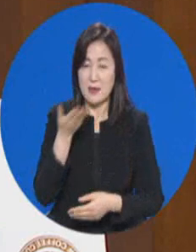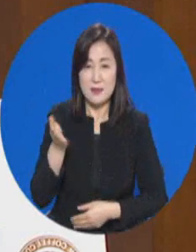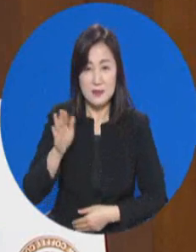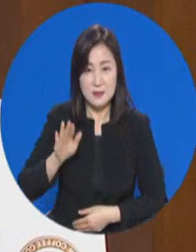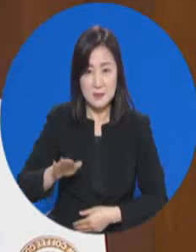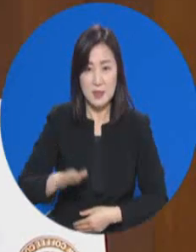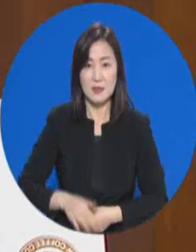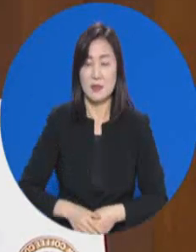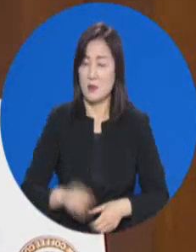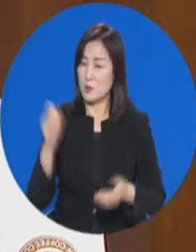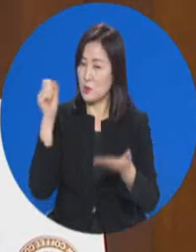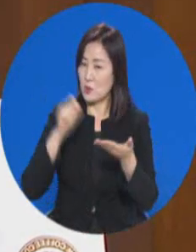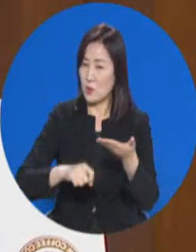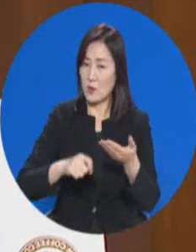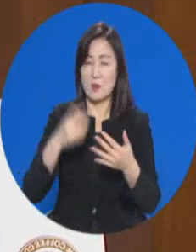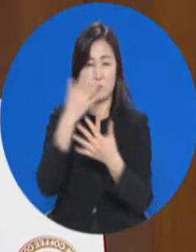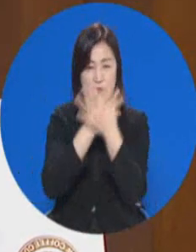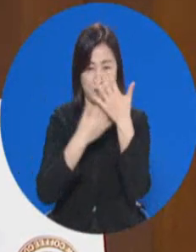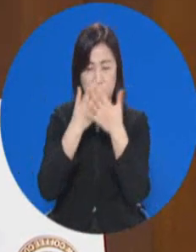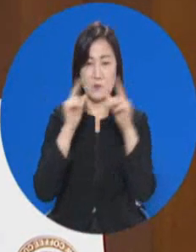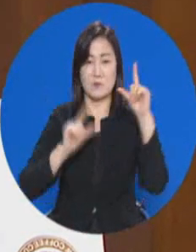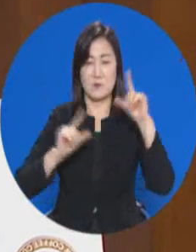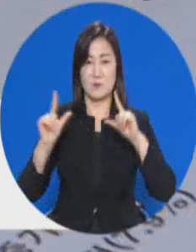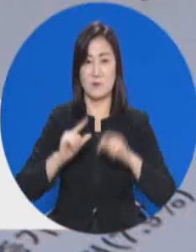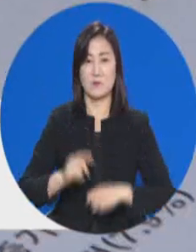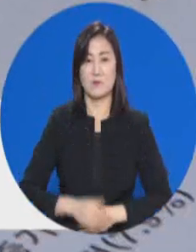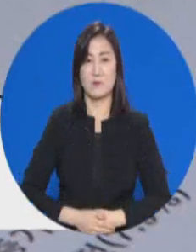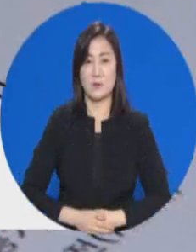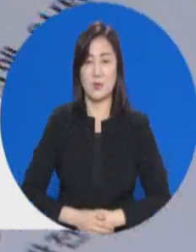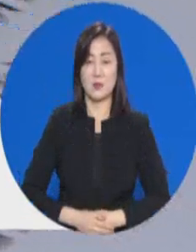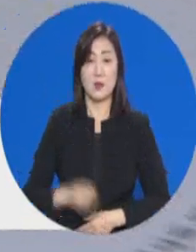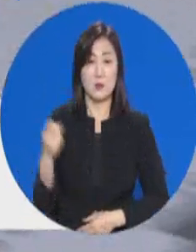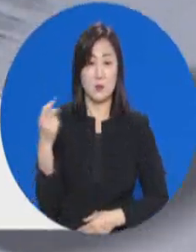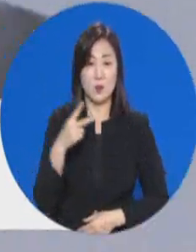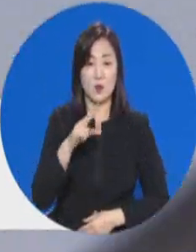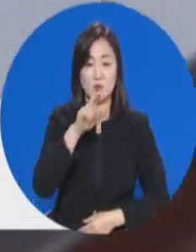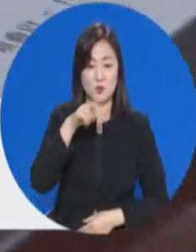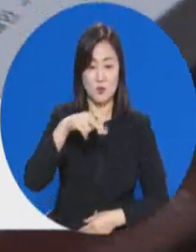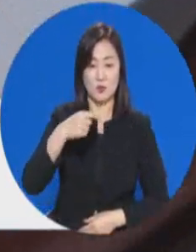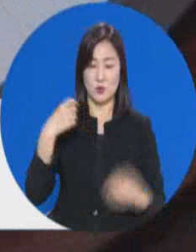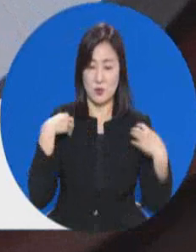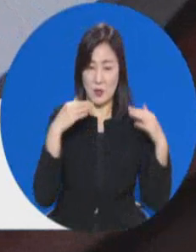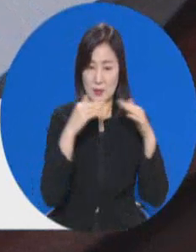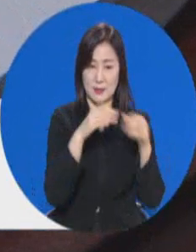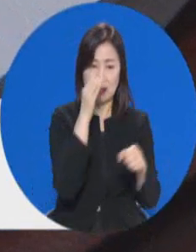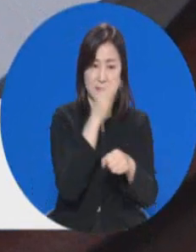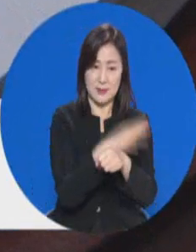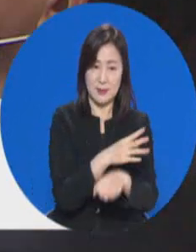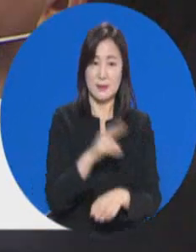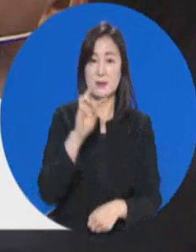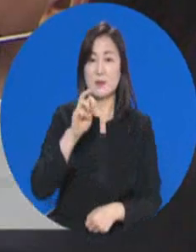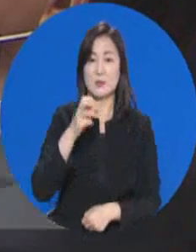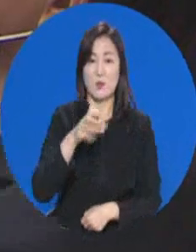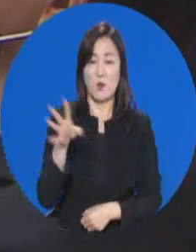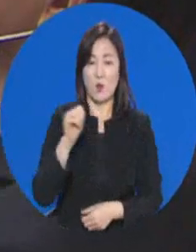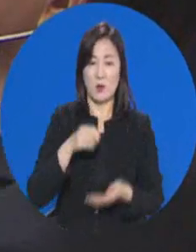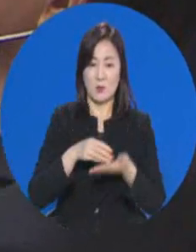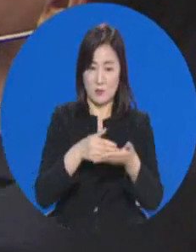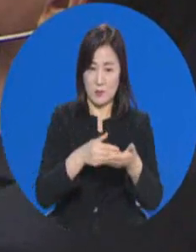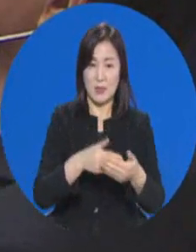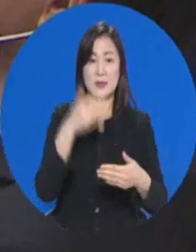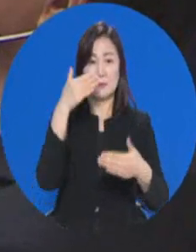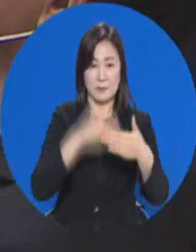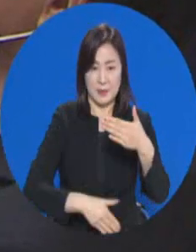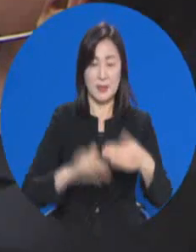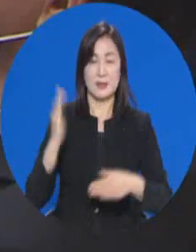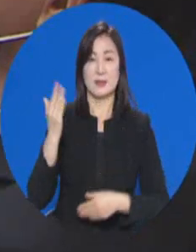있지만 통과 여부는 불투명한 상황입니다. 이와 함께 문수청사 매입비 35억 원 역시 상임위를 통과하지 못하고